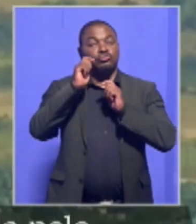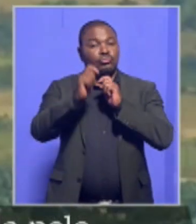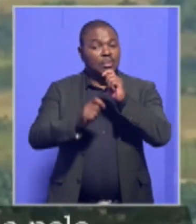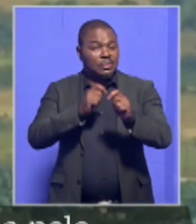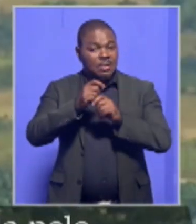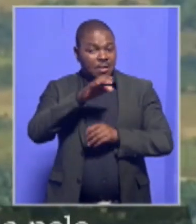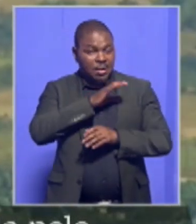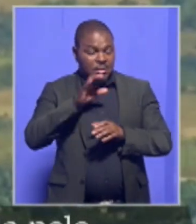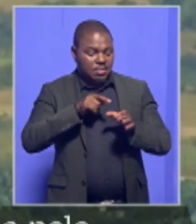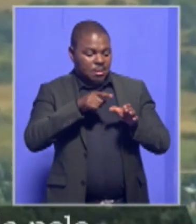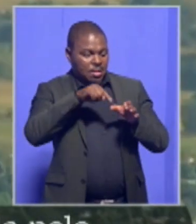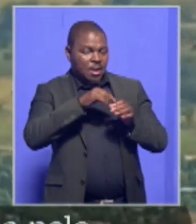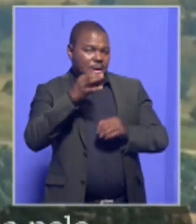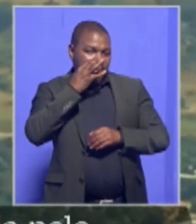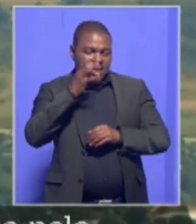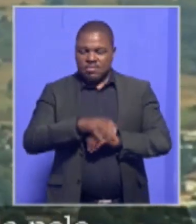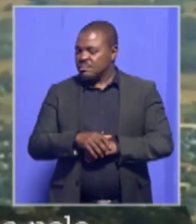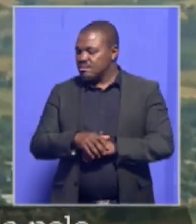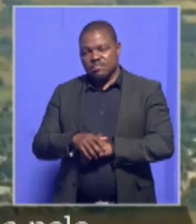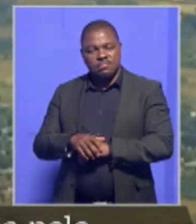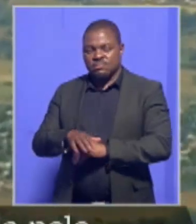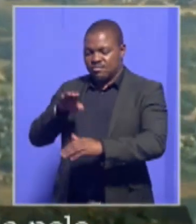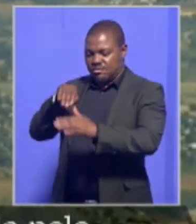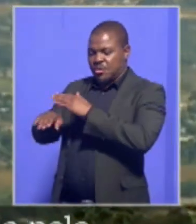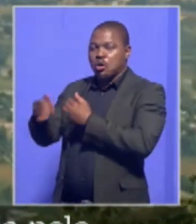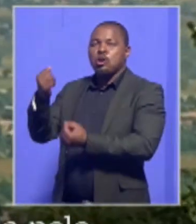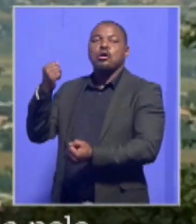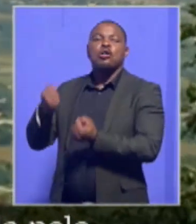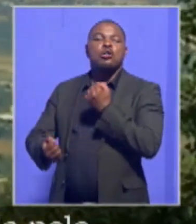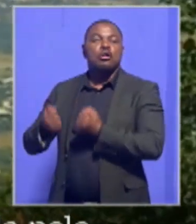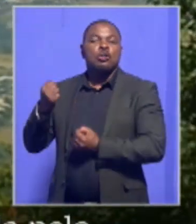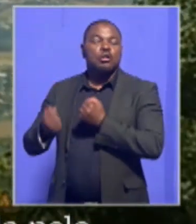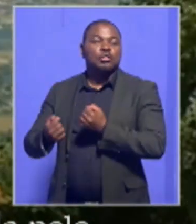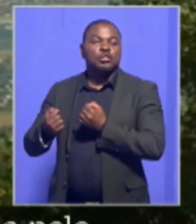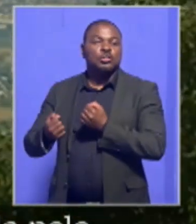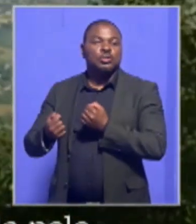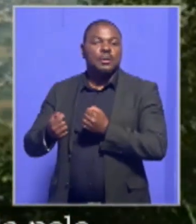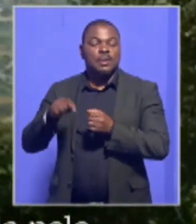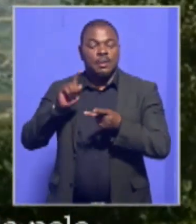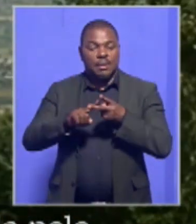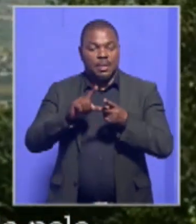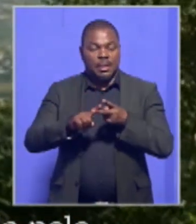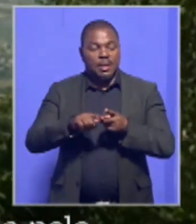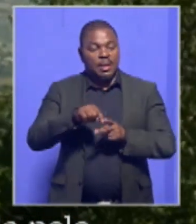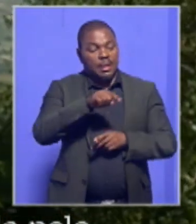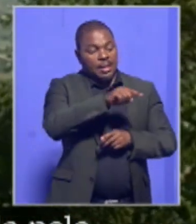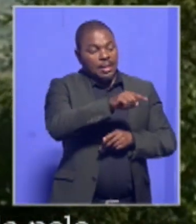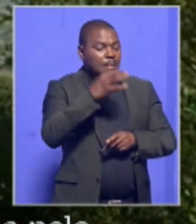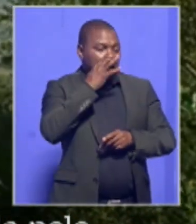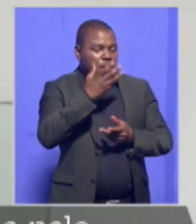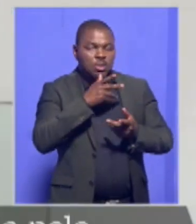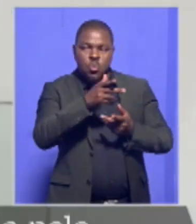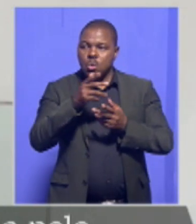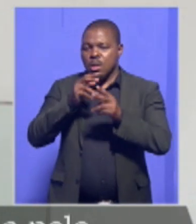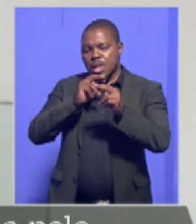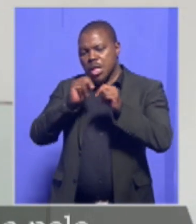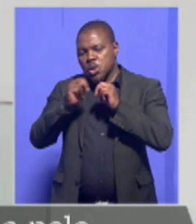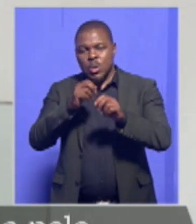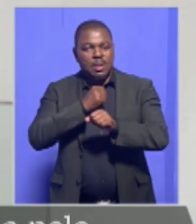a laeditše gore a tla tlhohla sephetho seo ka dikgorongtsheko. Lekgotla la bogoši bja mojatši le re ga se la rerišwa. Re